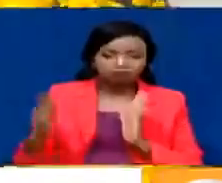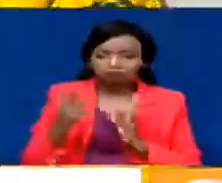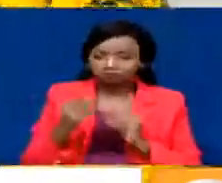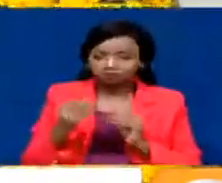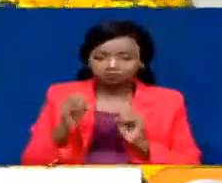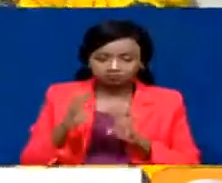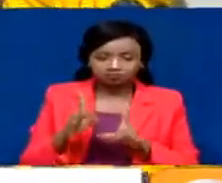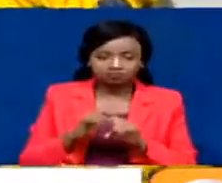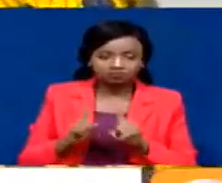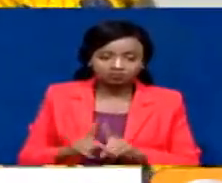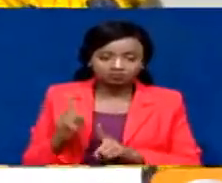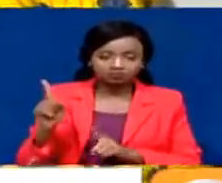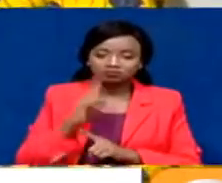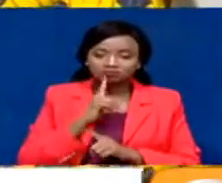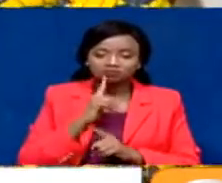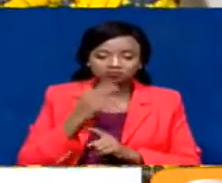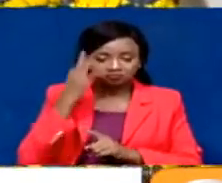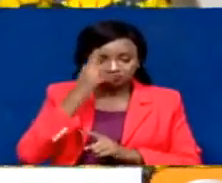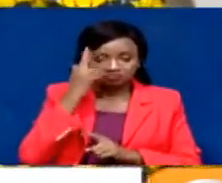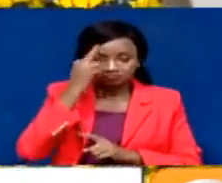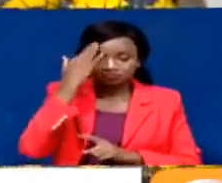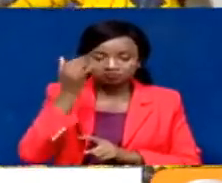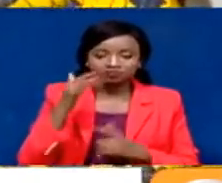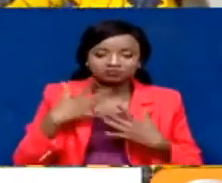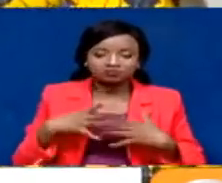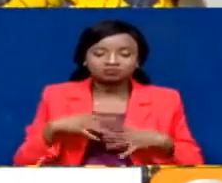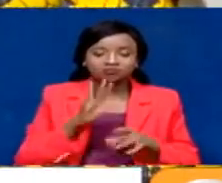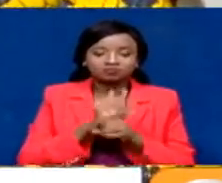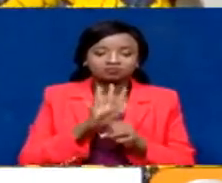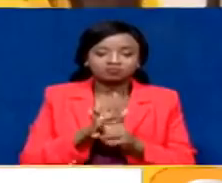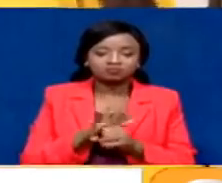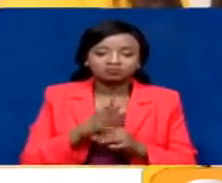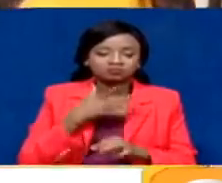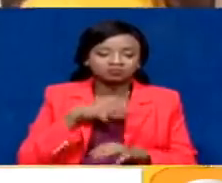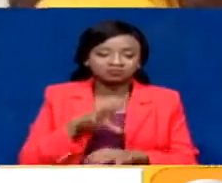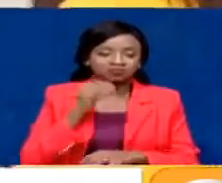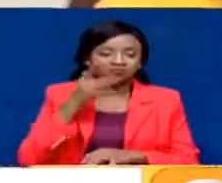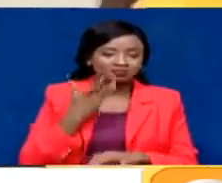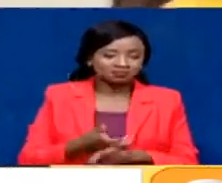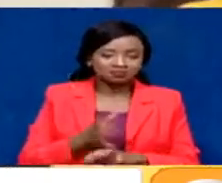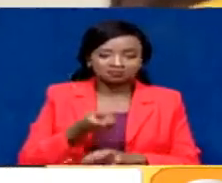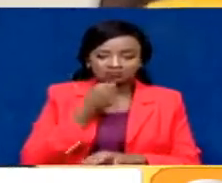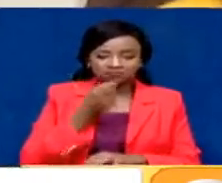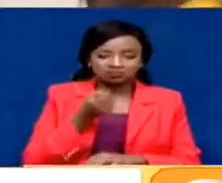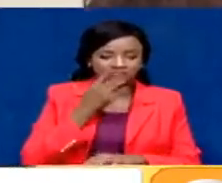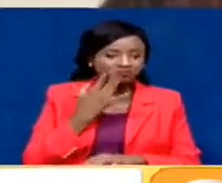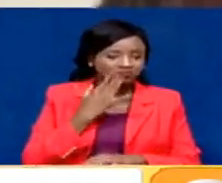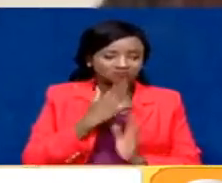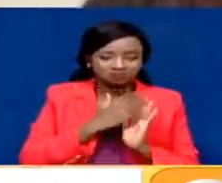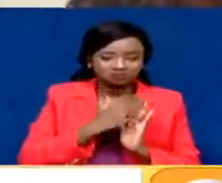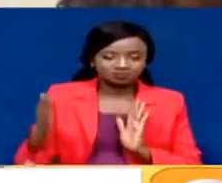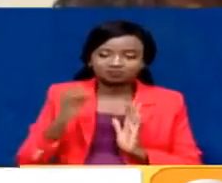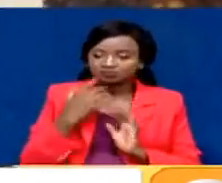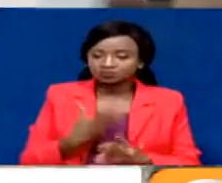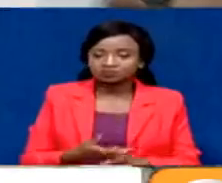huyu, hii ndiyo mojawapo ya sababu ya wengi kushindwa kuhimili matumizi yake. Hata hivyo, huenda